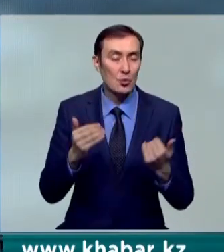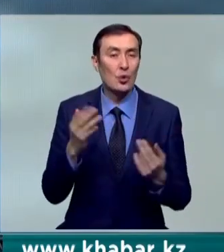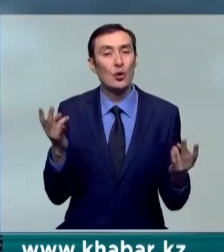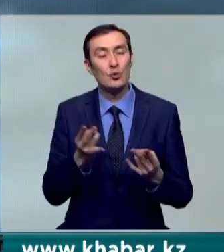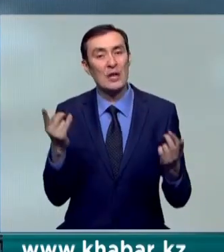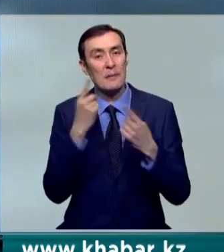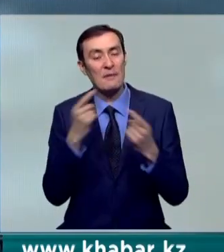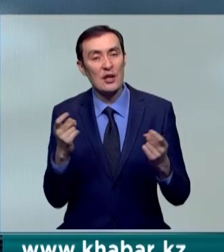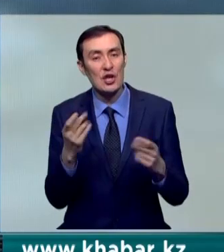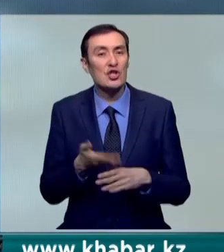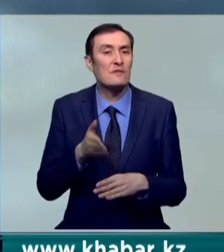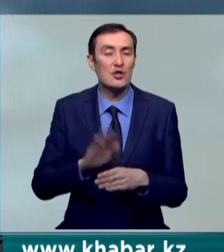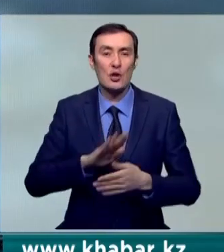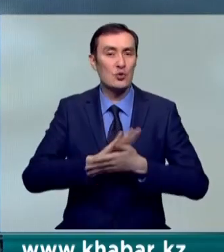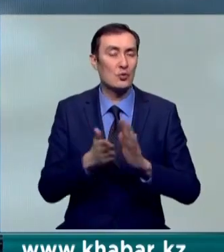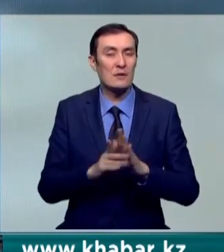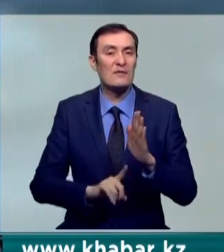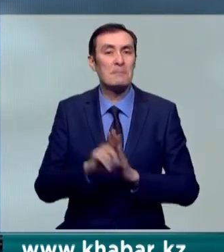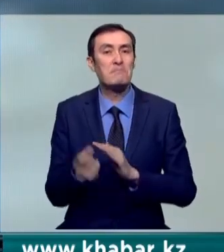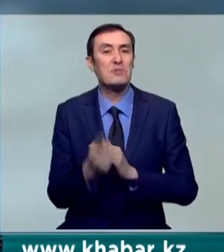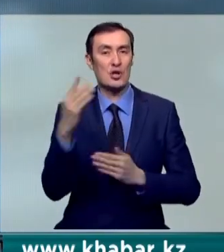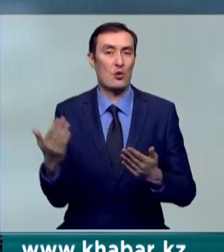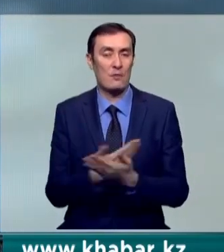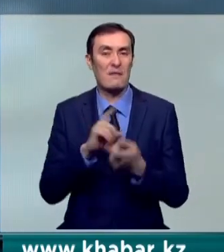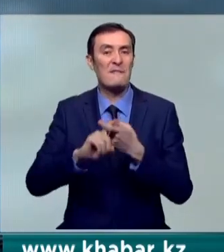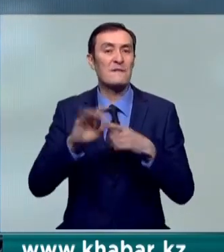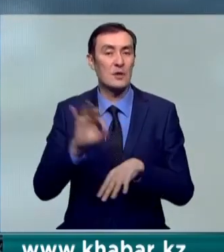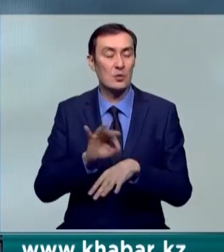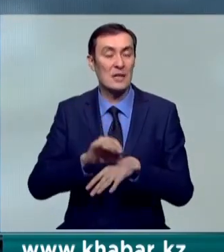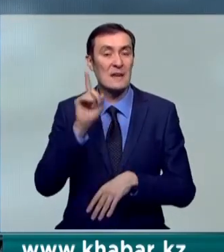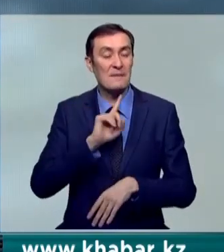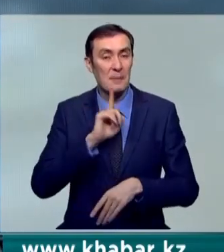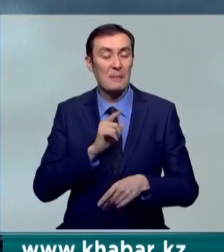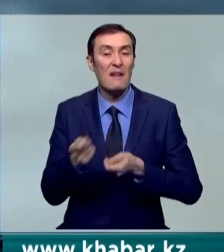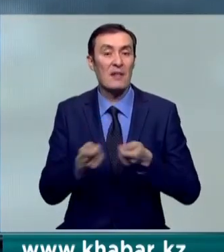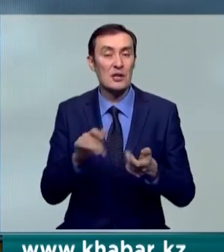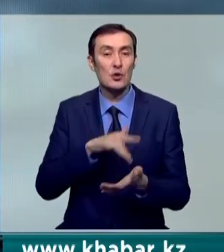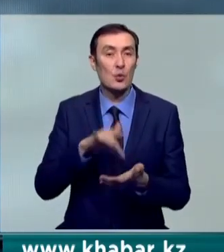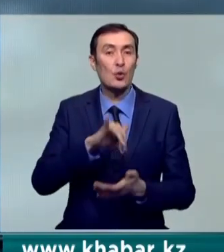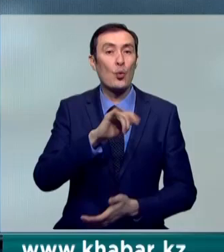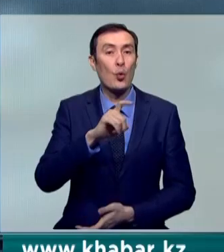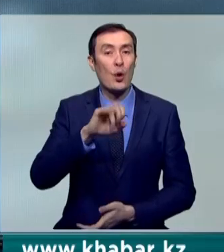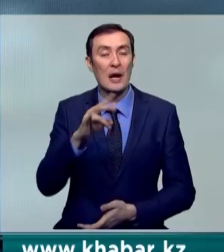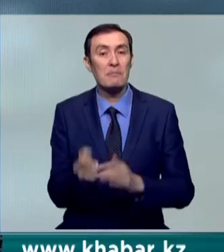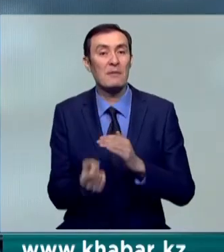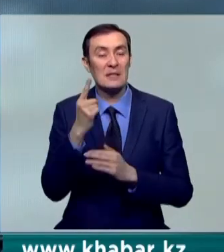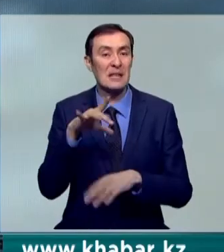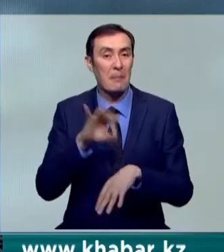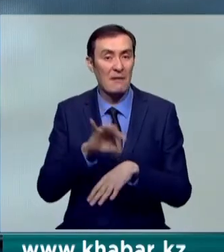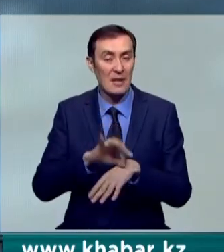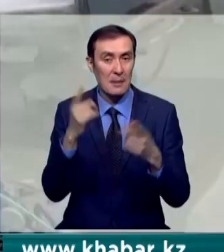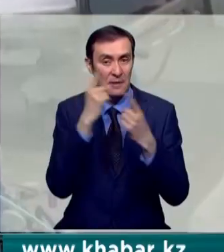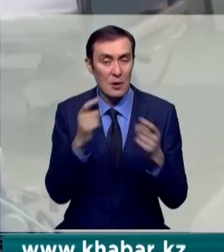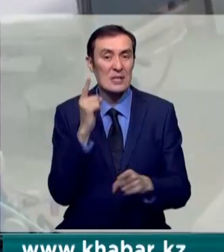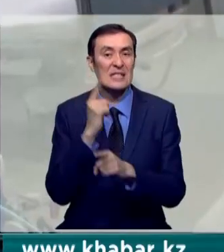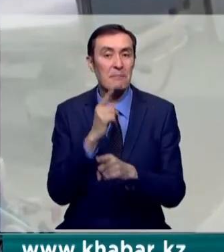ли объявлять чрезвычайную ситуацию в связи со вспышкой нового вируса. Тем временем власти города Ухань, где первоначально появилось заболевание,